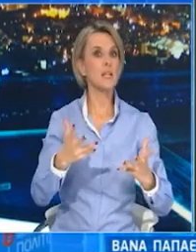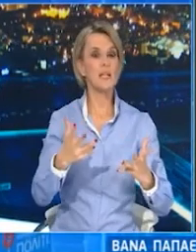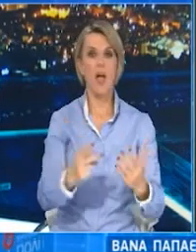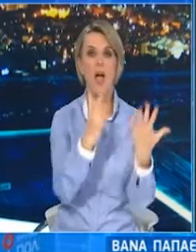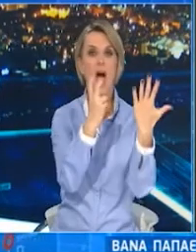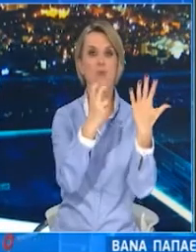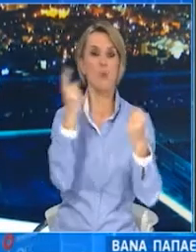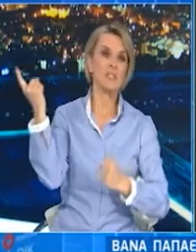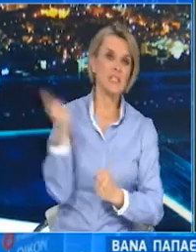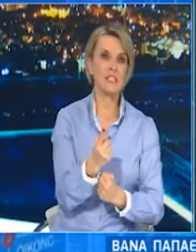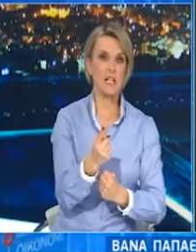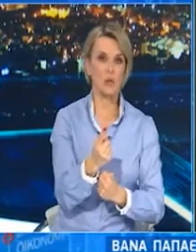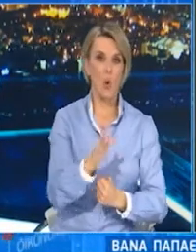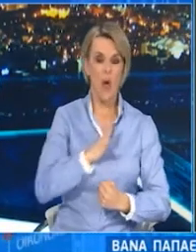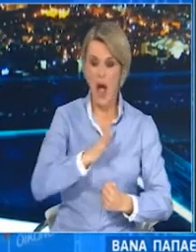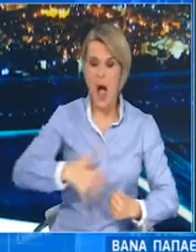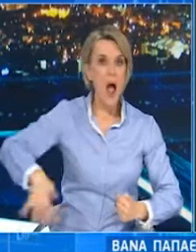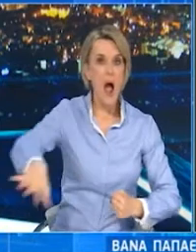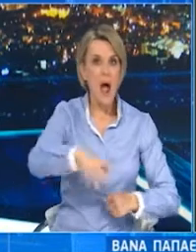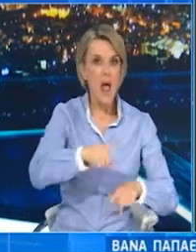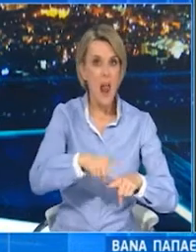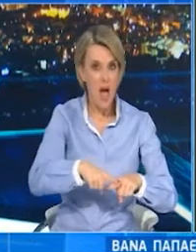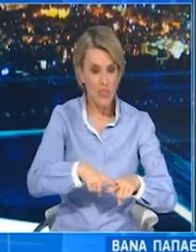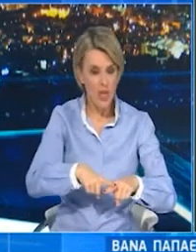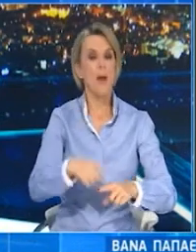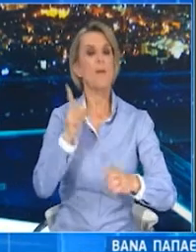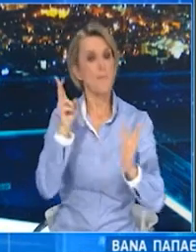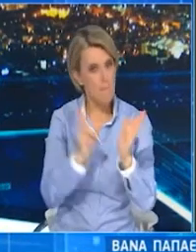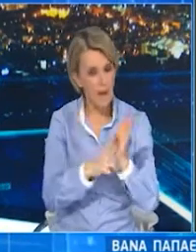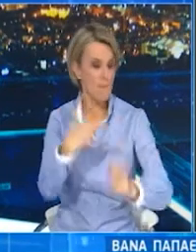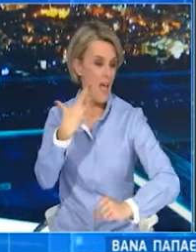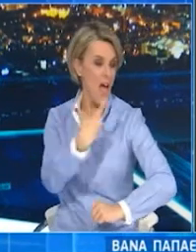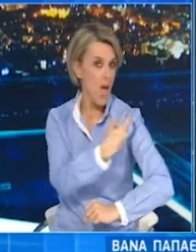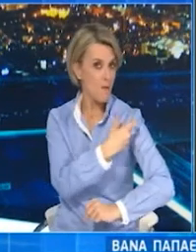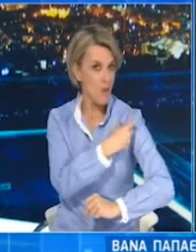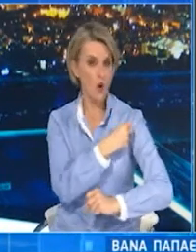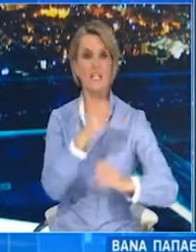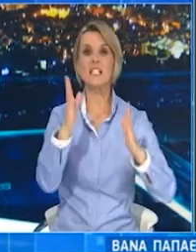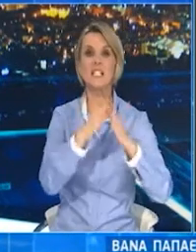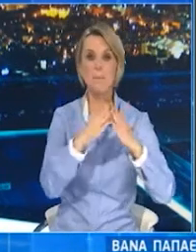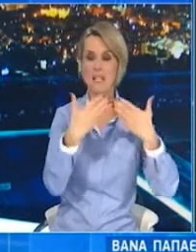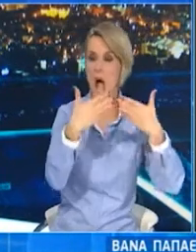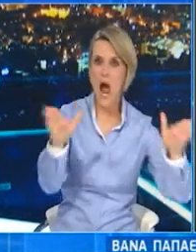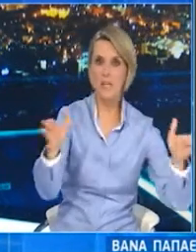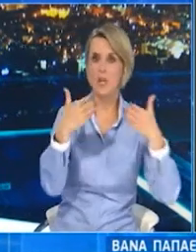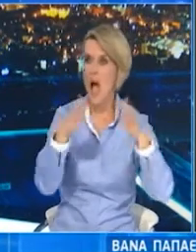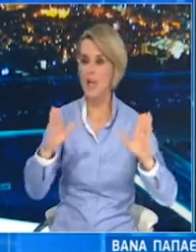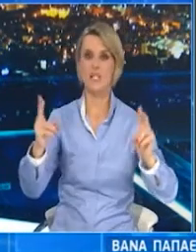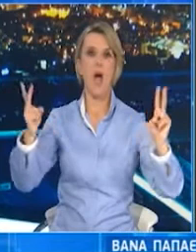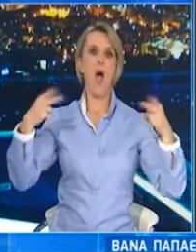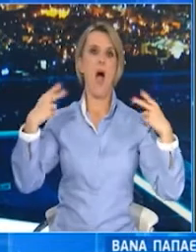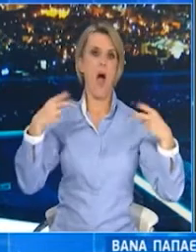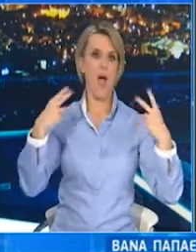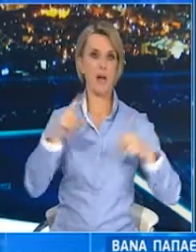βλαβικά τα μέτρα ατομικής προστασίας, τις αποστάσεις, φροντίζουμε για τον καλό αερισμό των κλειστών χώρων και αποφεύγουμε το συνωστισμό